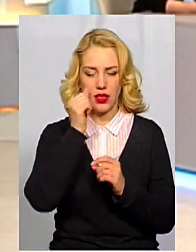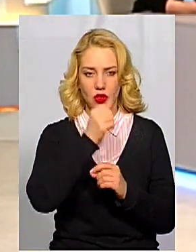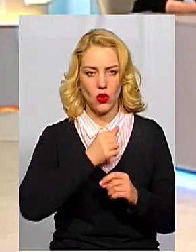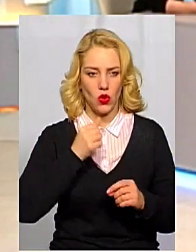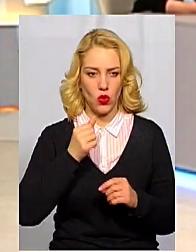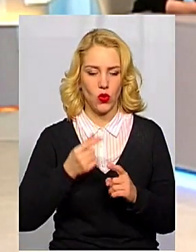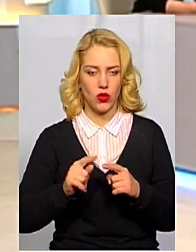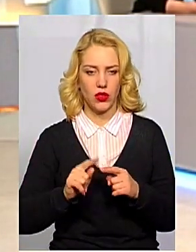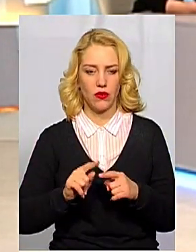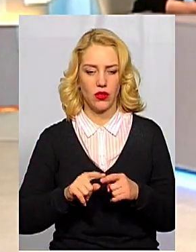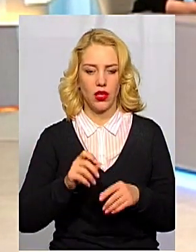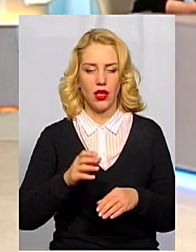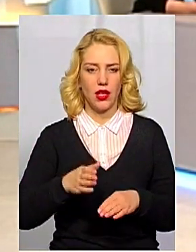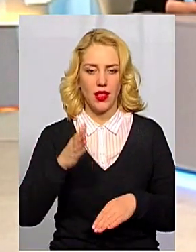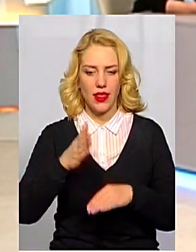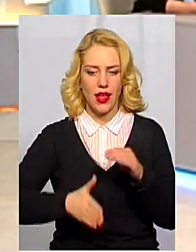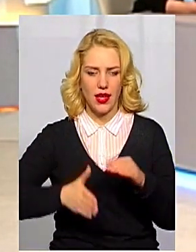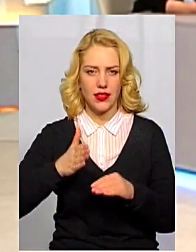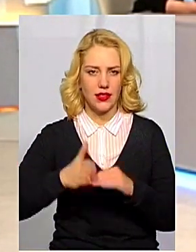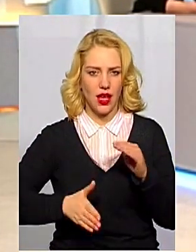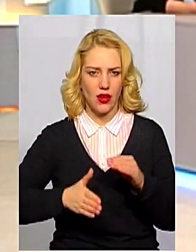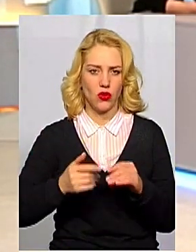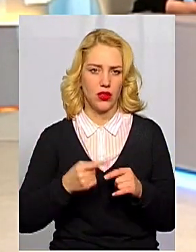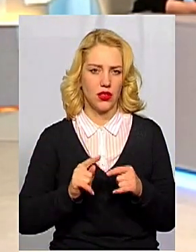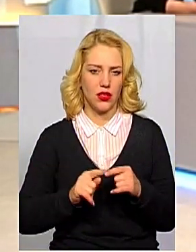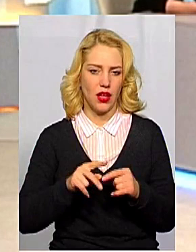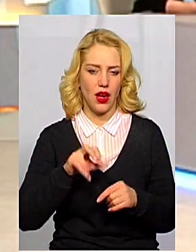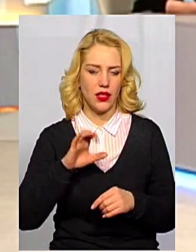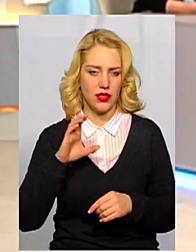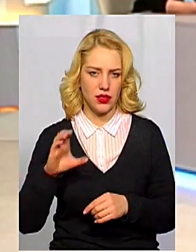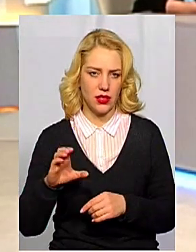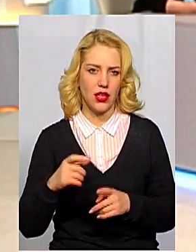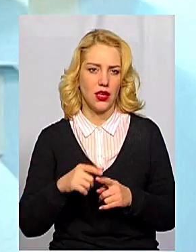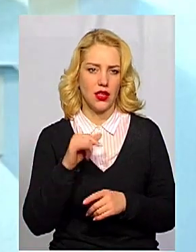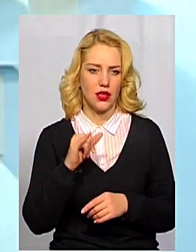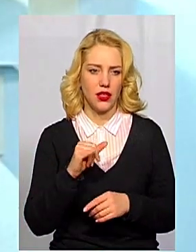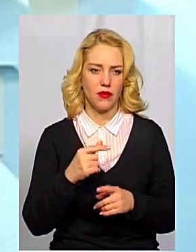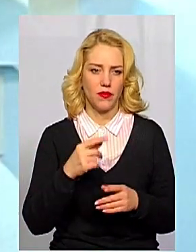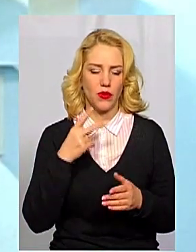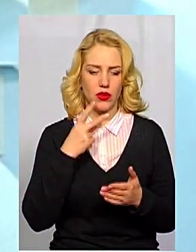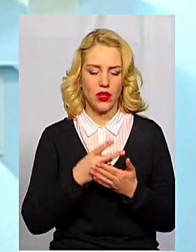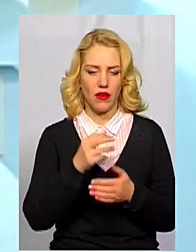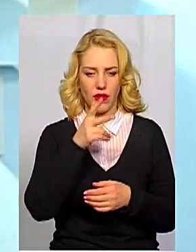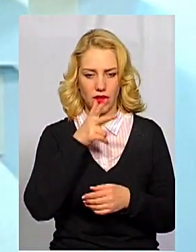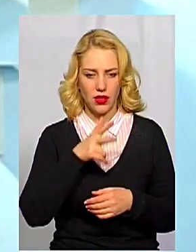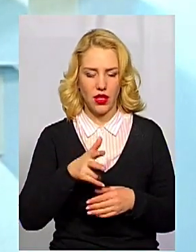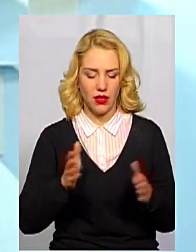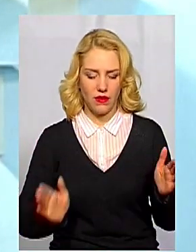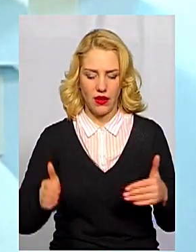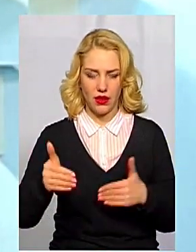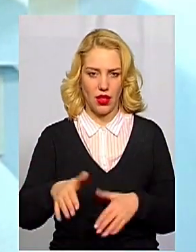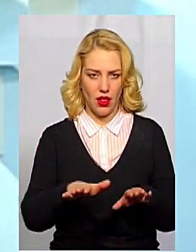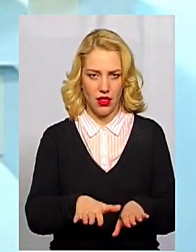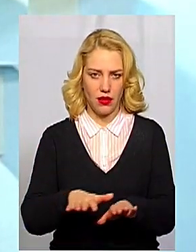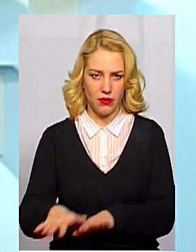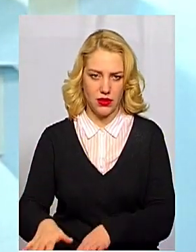планується відповідна нарізка лісосік на кожний рік з вказанням чітким вказанням кварталу, виділу